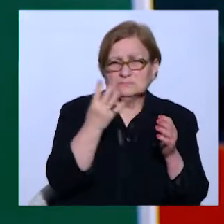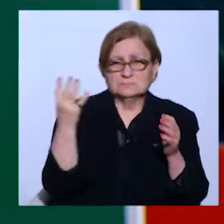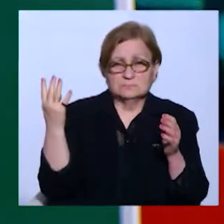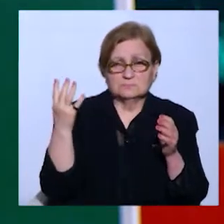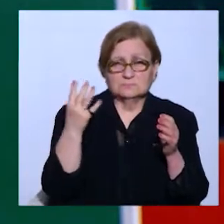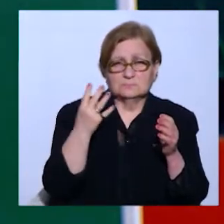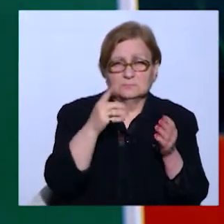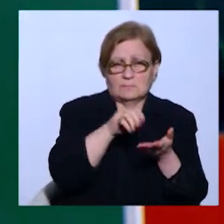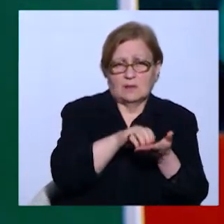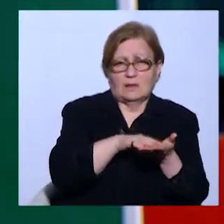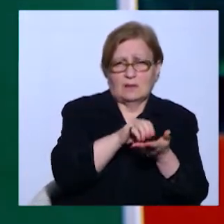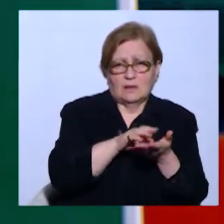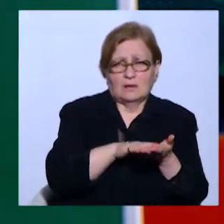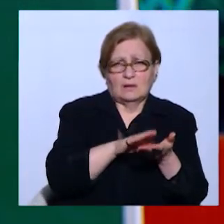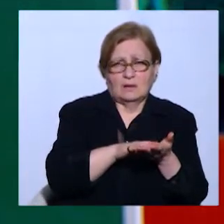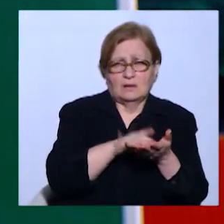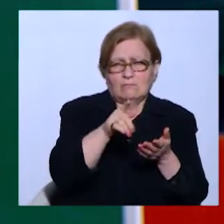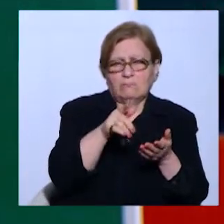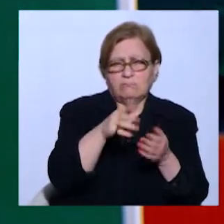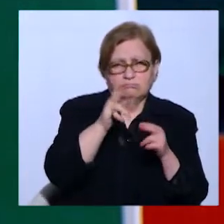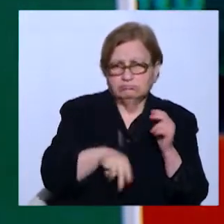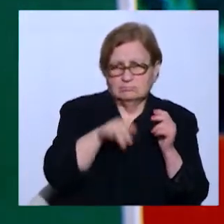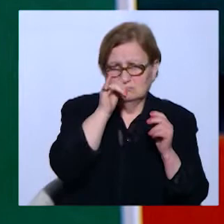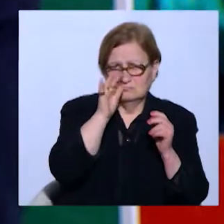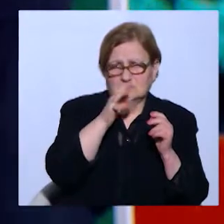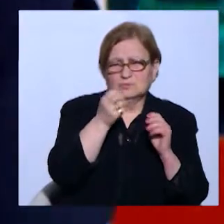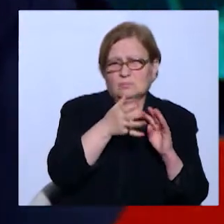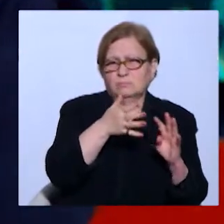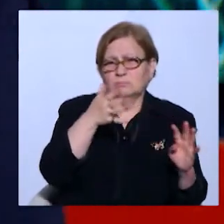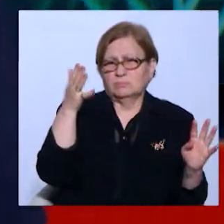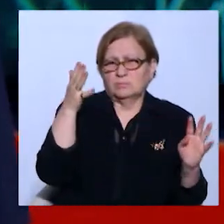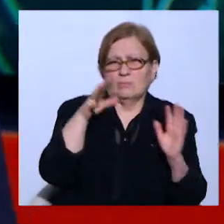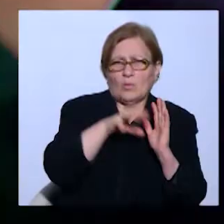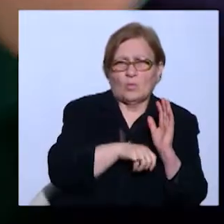ეს ჩანაწერი ეს უსასოდოდ გაგრძელდება. რადგან იქნება აქ